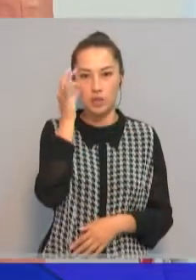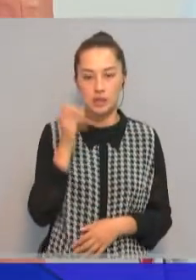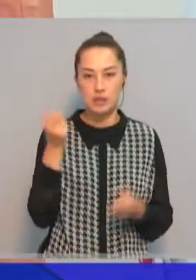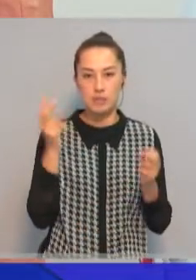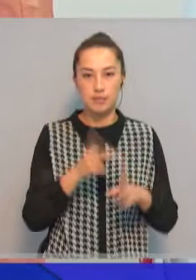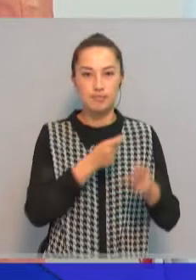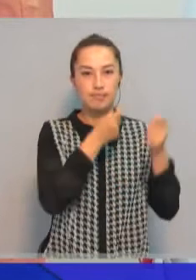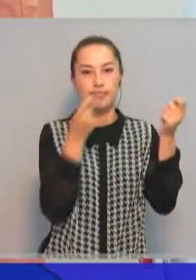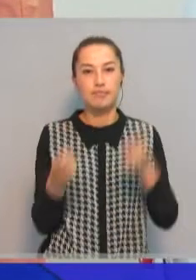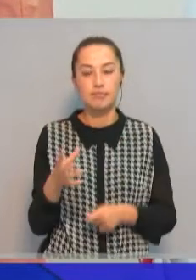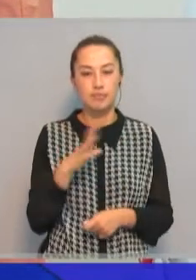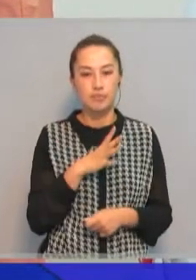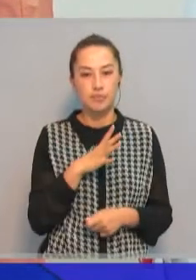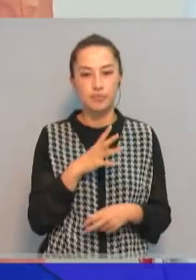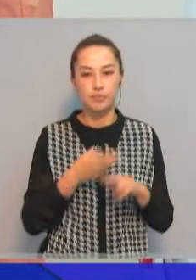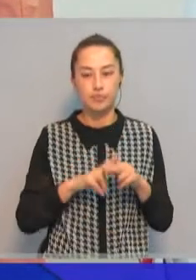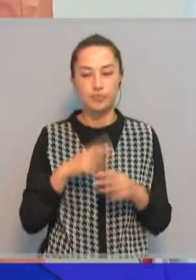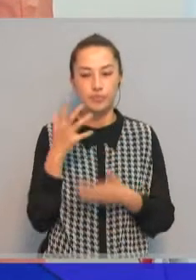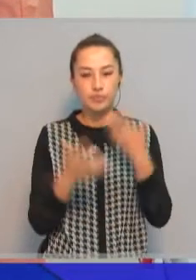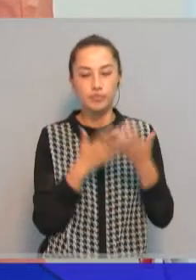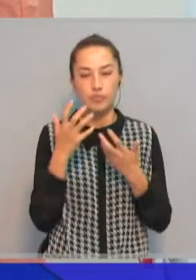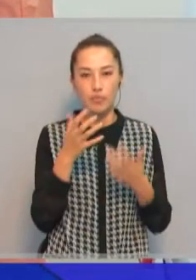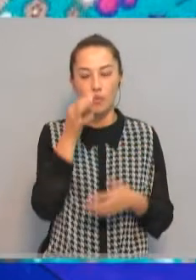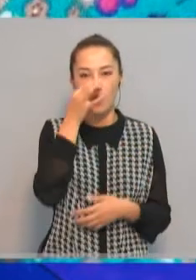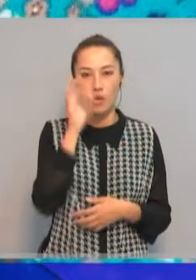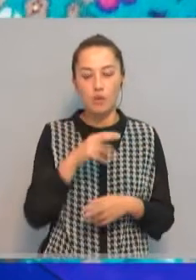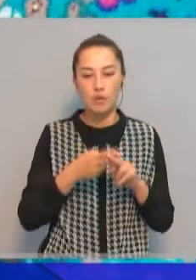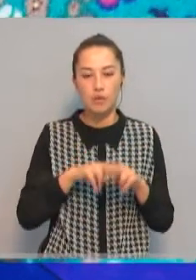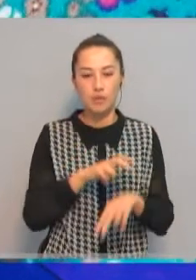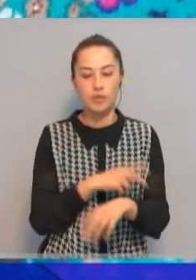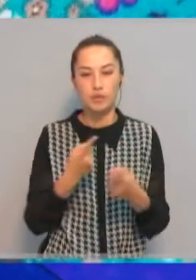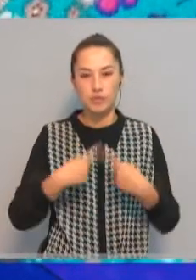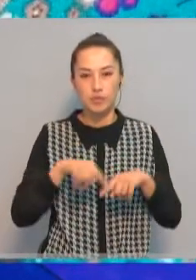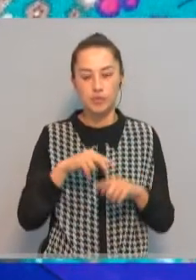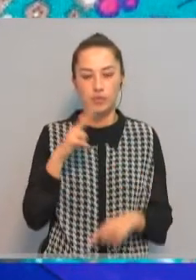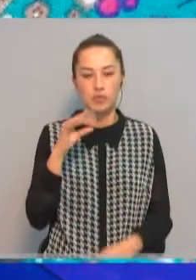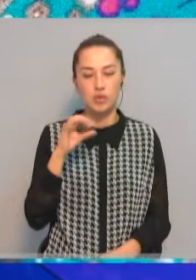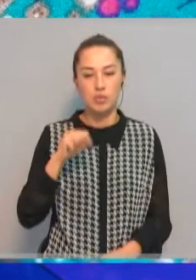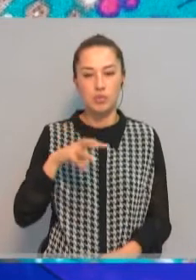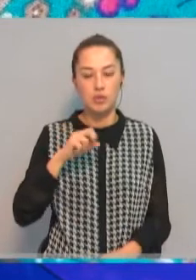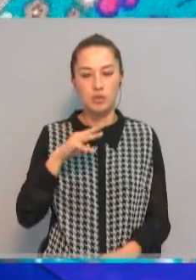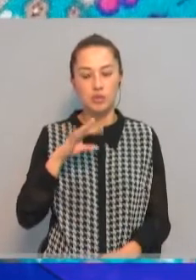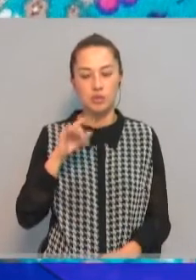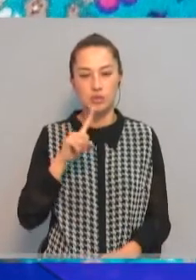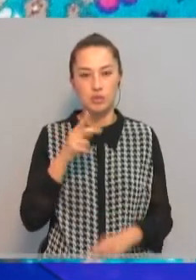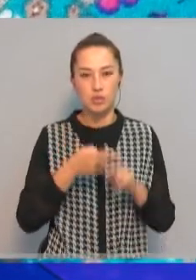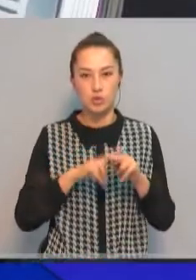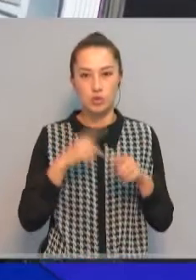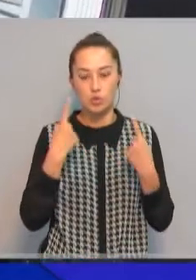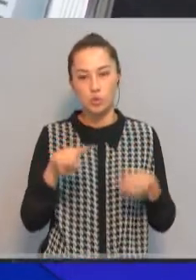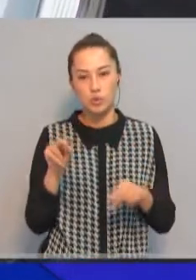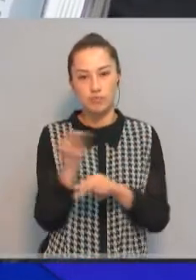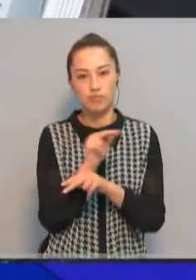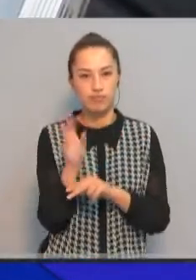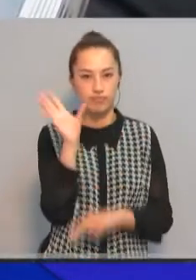құрал жабдықтар әкелініпті. Зерттеу жұмыстарын жүргізетін мамандардан құралған ұжым гемодиализдік процедурадан бөлек өзге де ем